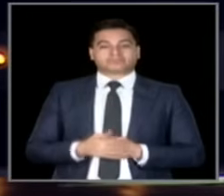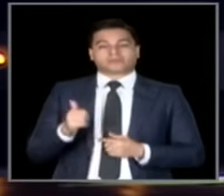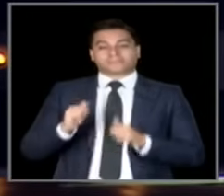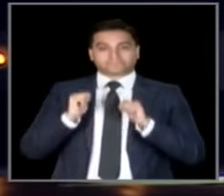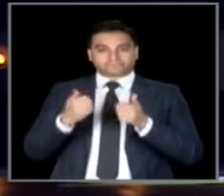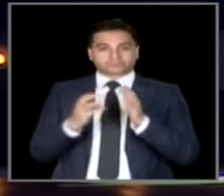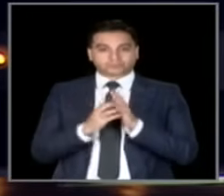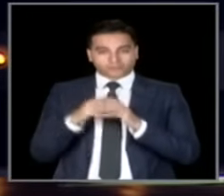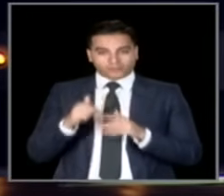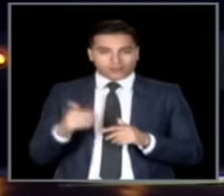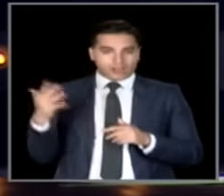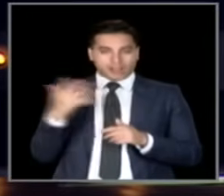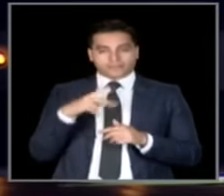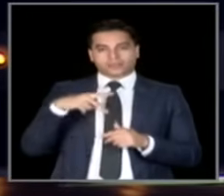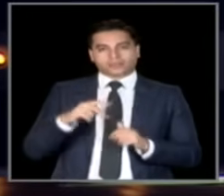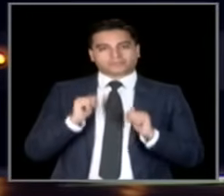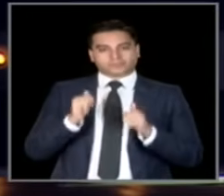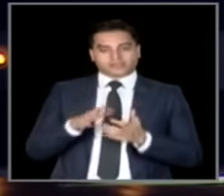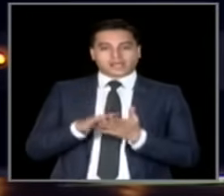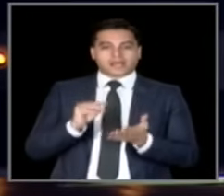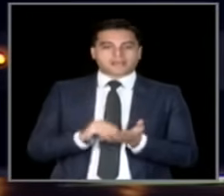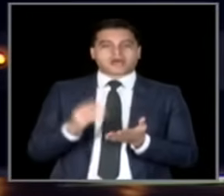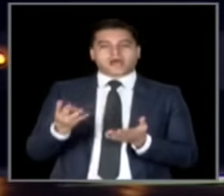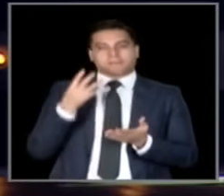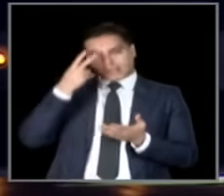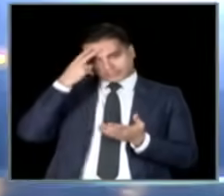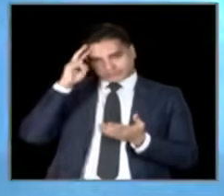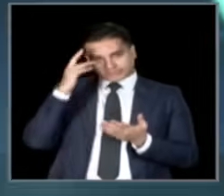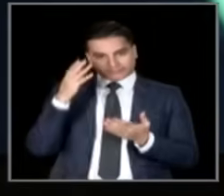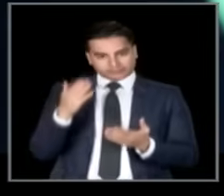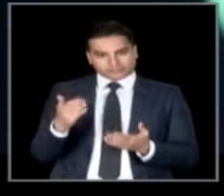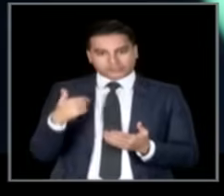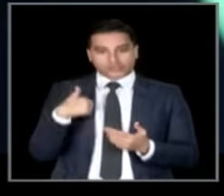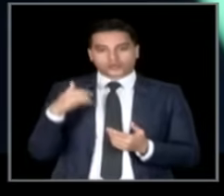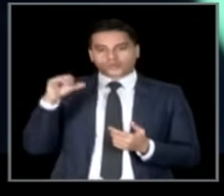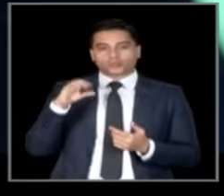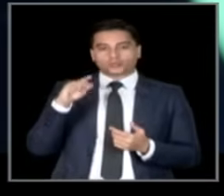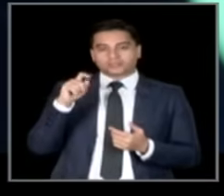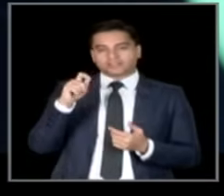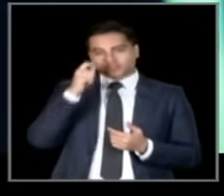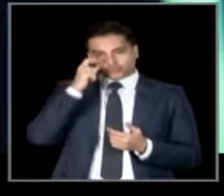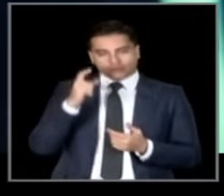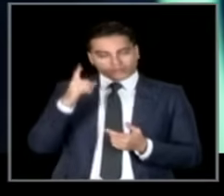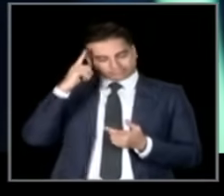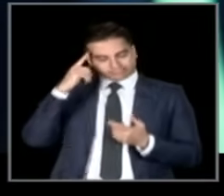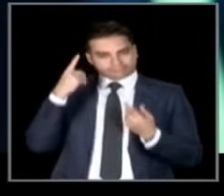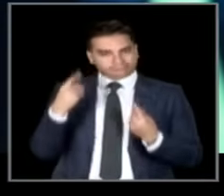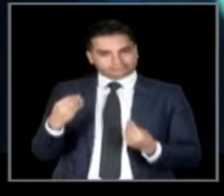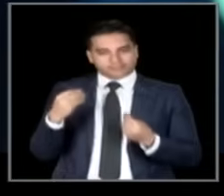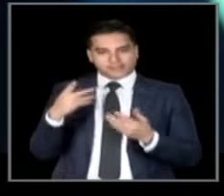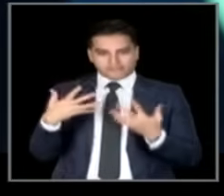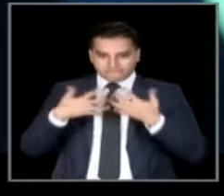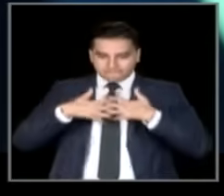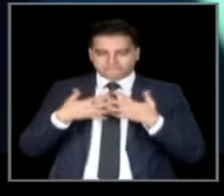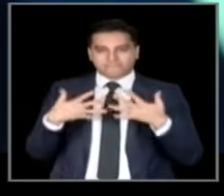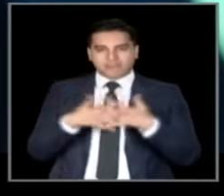هيمثل جامعة السويس في ماتش النهاردة 8 طلاب، هبتدي منهم 4. يوسف من الشخصيات المرحة جدا في الفريق، عامل لنا جو مرح،